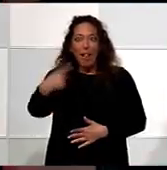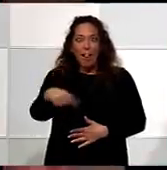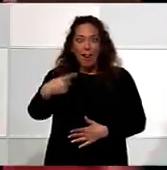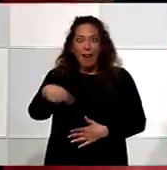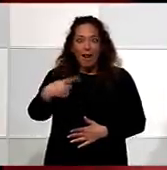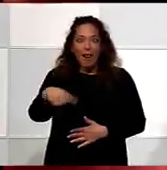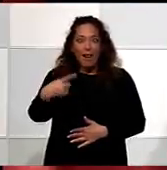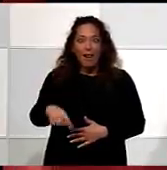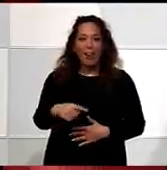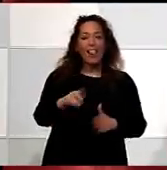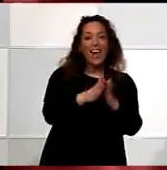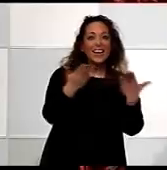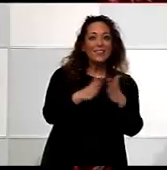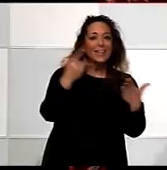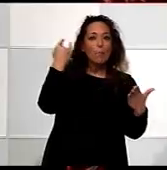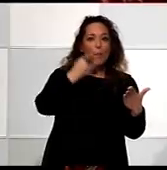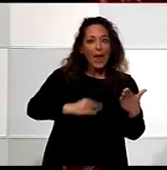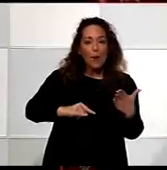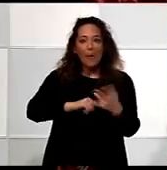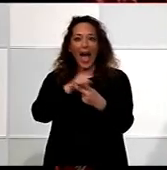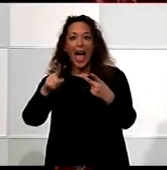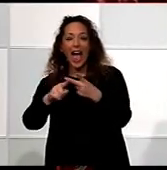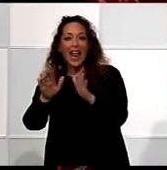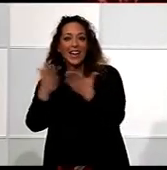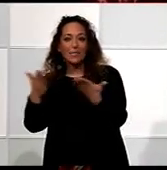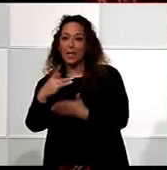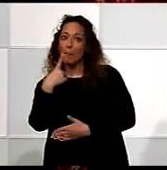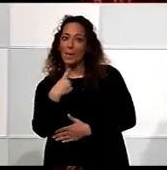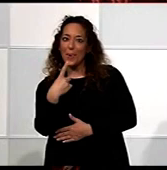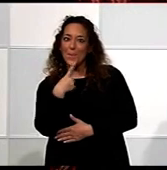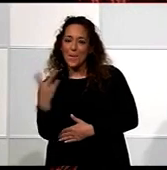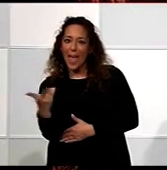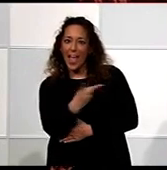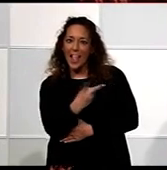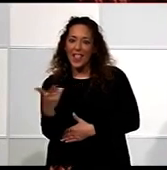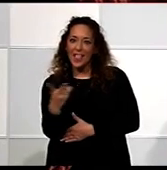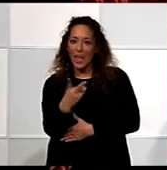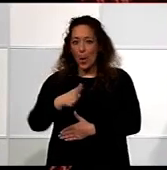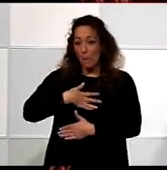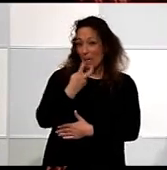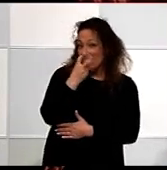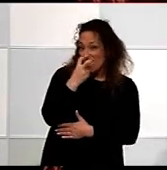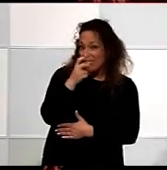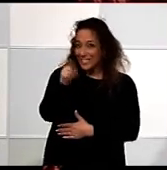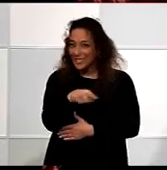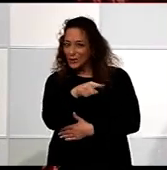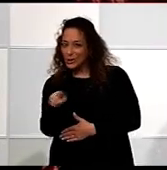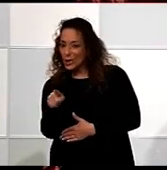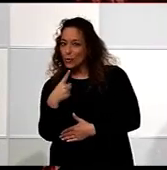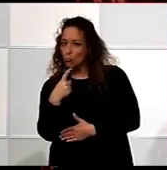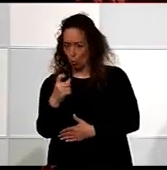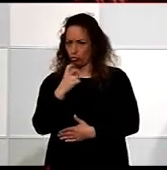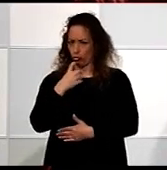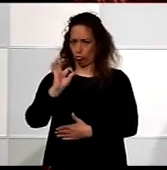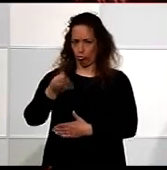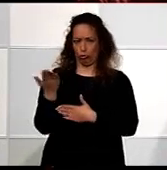tenim. La llibreta blava i la llibreta vermella. Sí. Patxa, podem fer una mica el tafaner? Sí, us en puc mostrar algunes